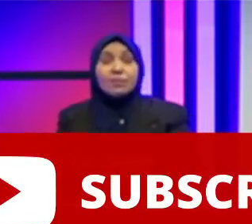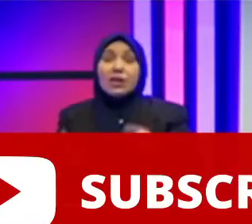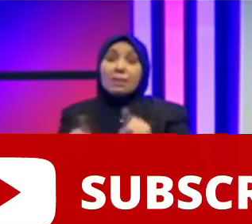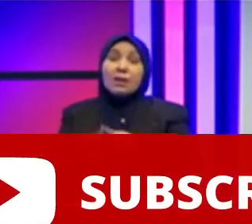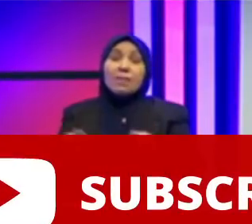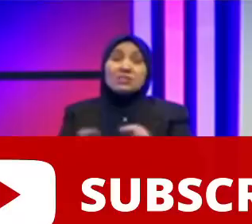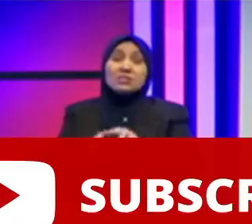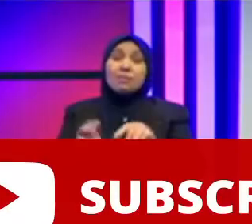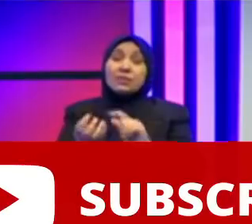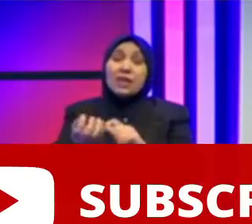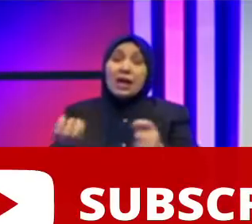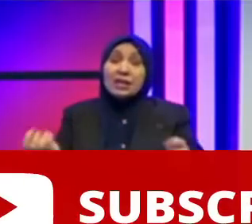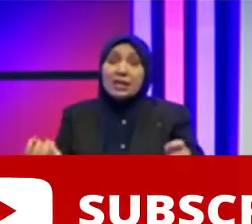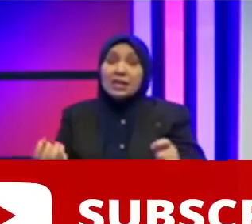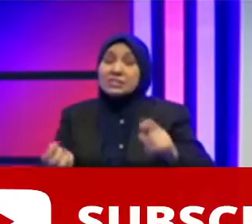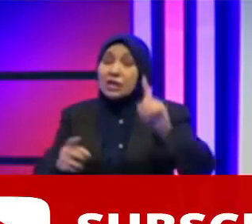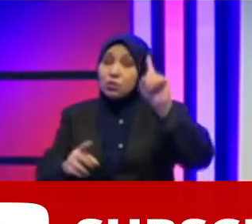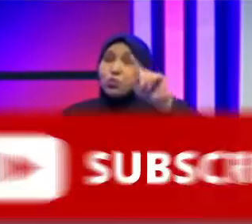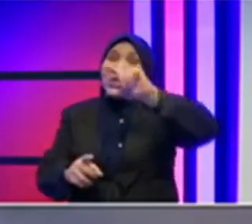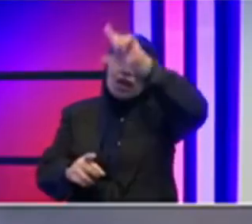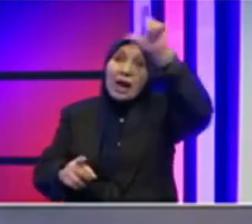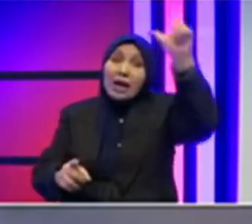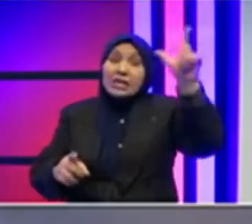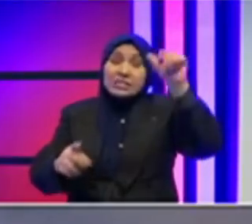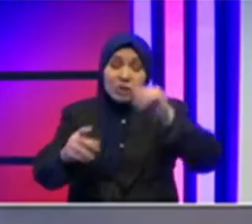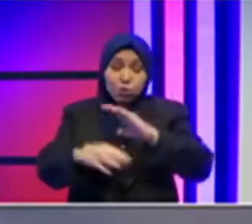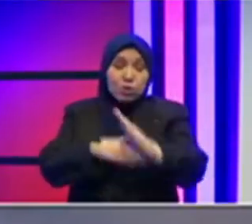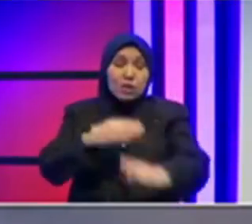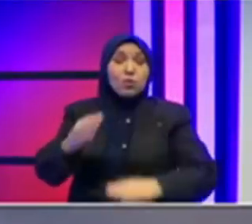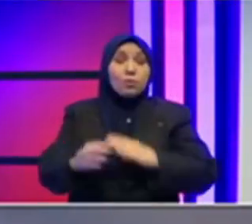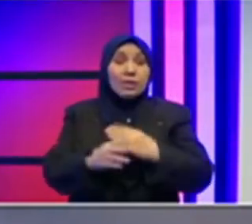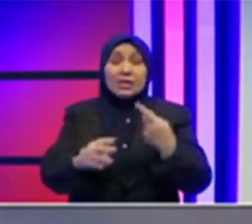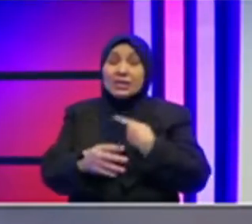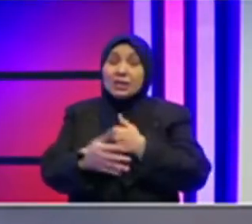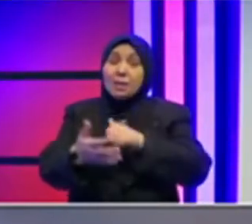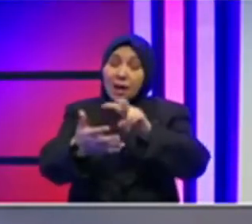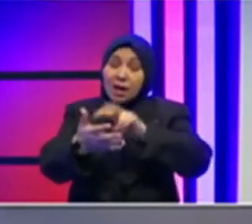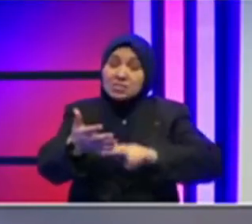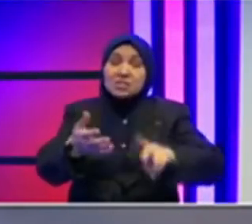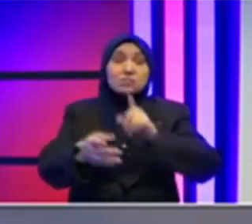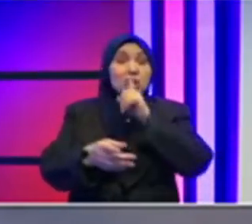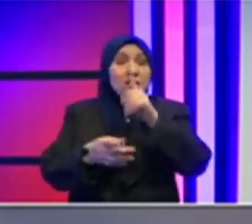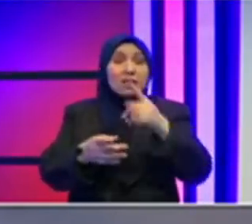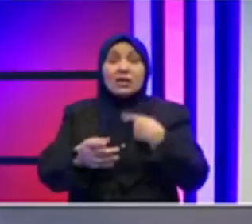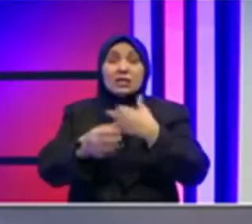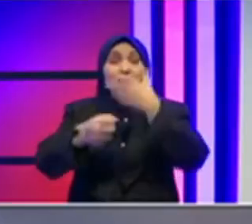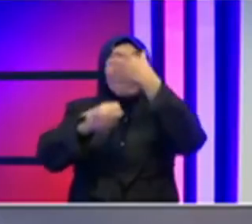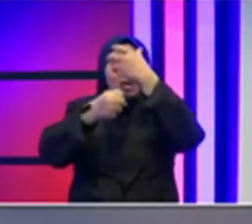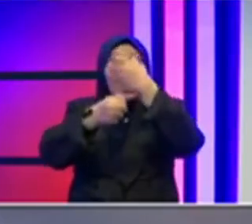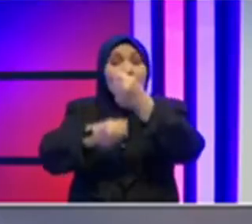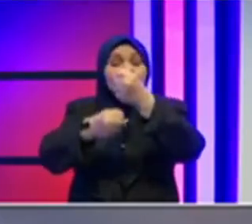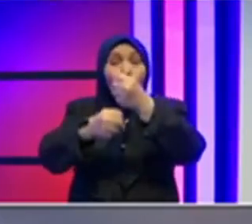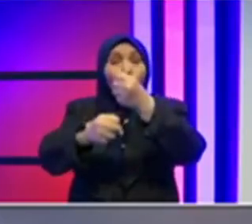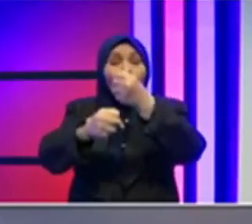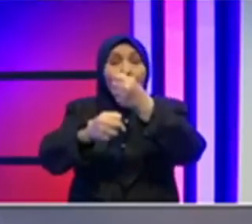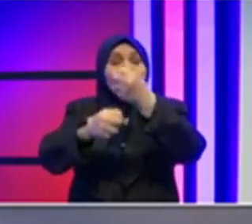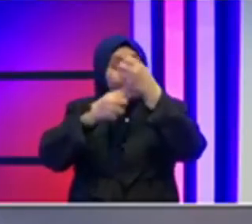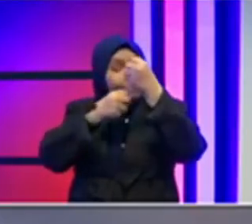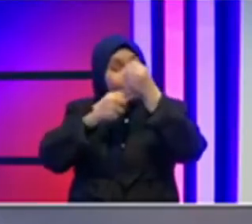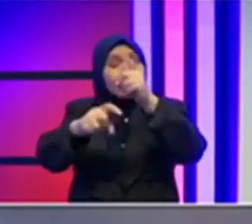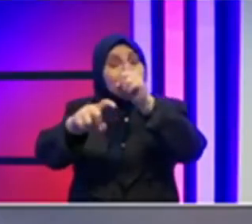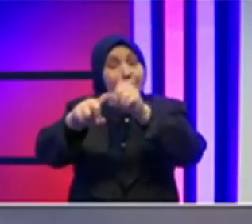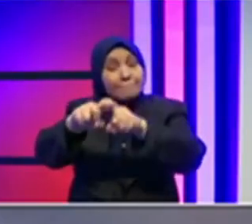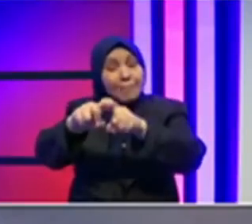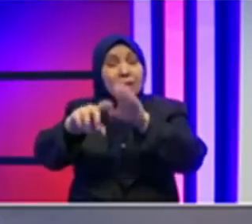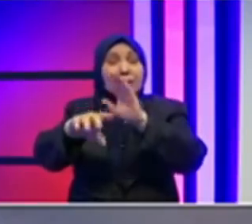Satu di langit, satu lagi di bumi. Bila kita baca ini sebenarnya kita bergantung kepada tali Allah